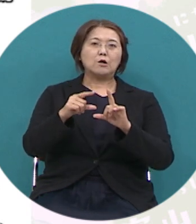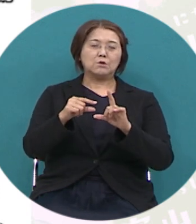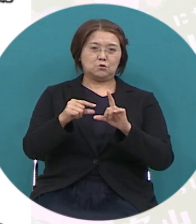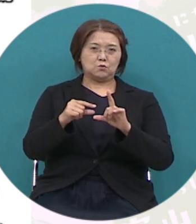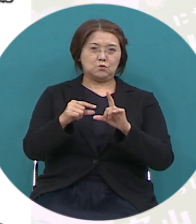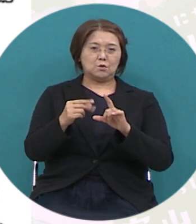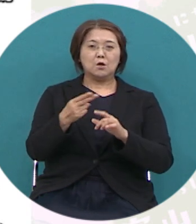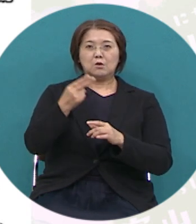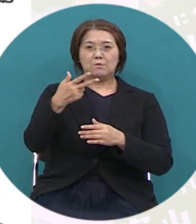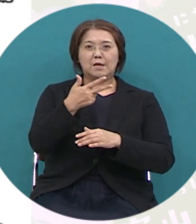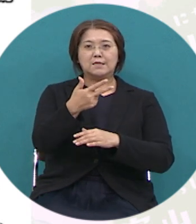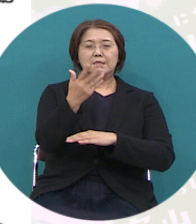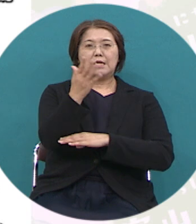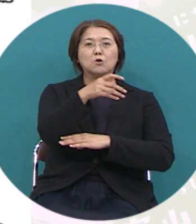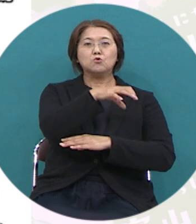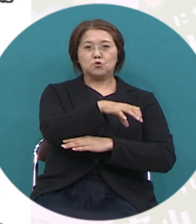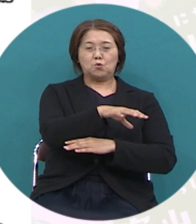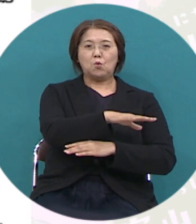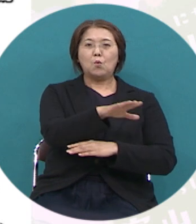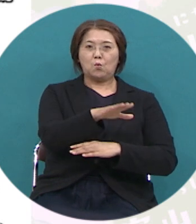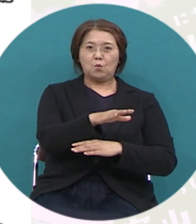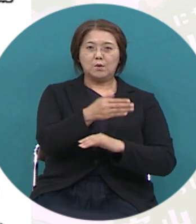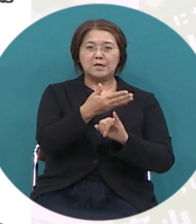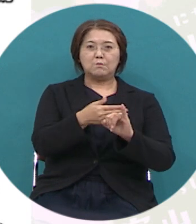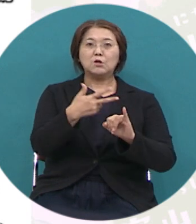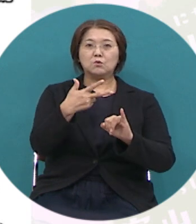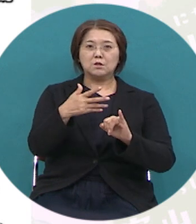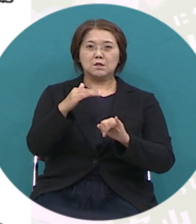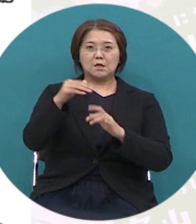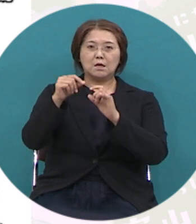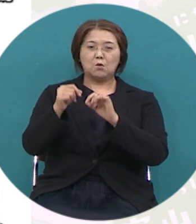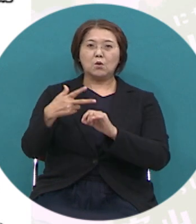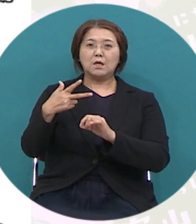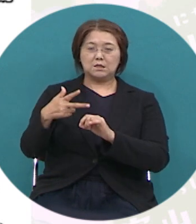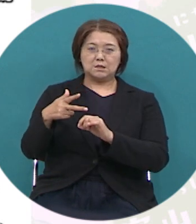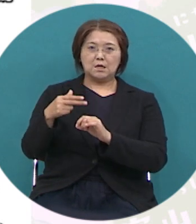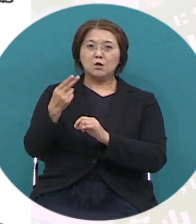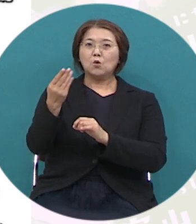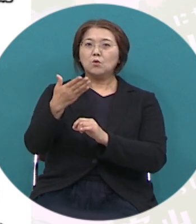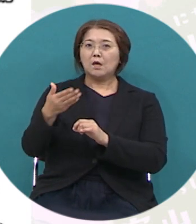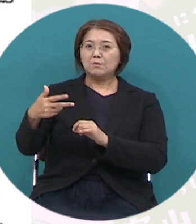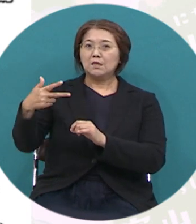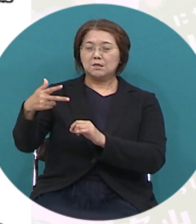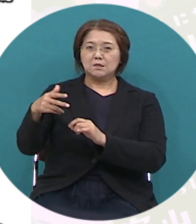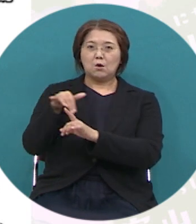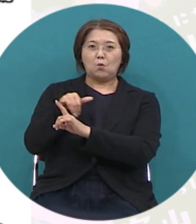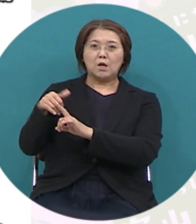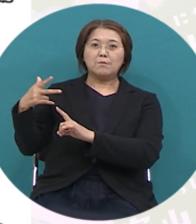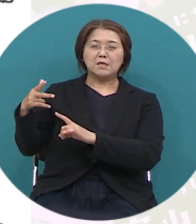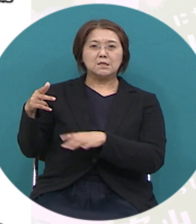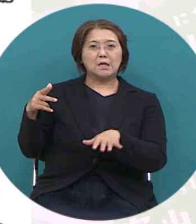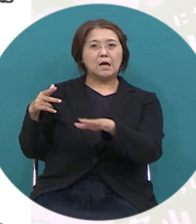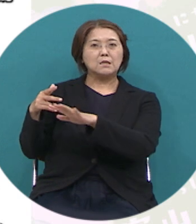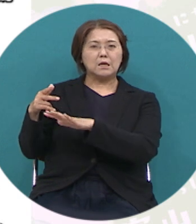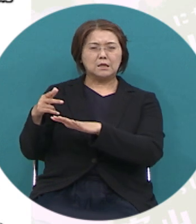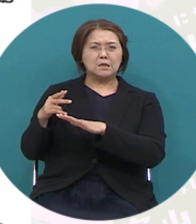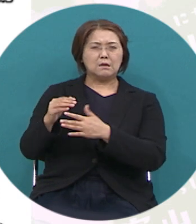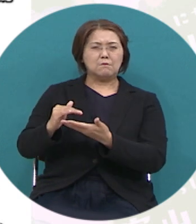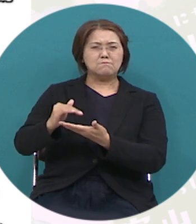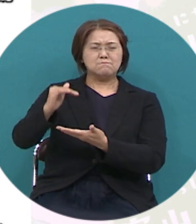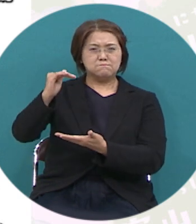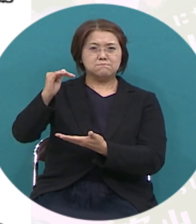富山市役所周辺や射水市、高岡市、砺波市、小矢部市あたりが高くなっ